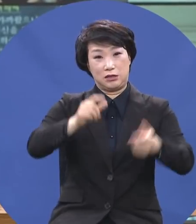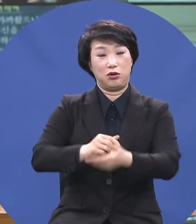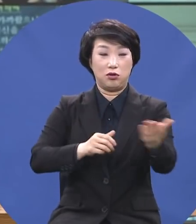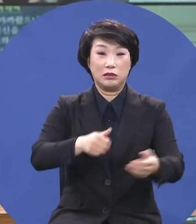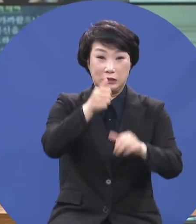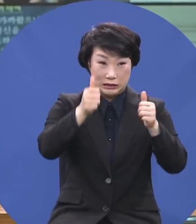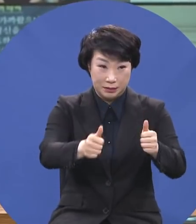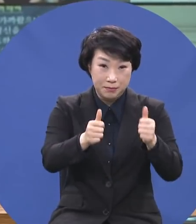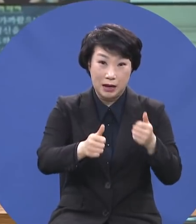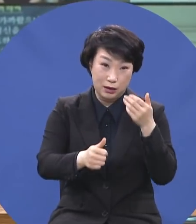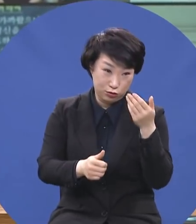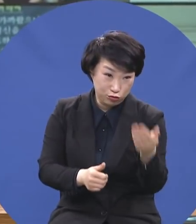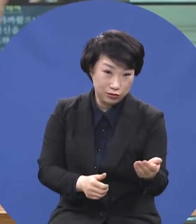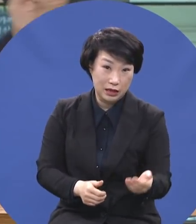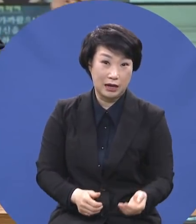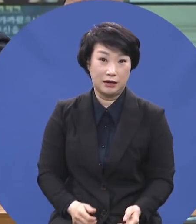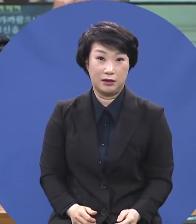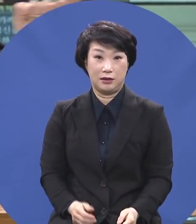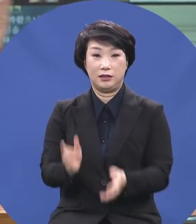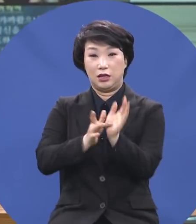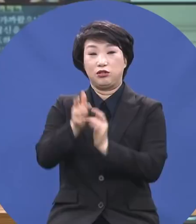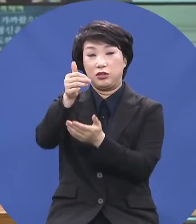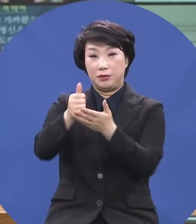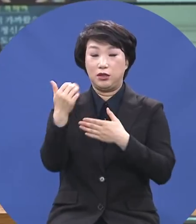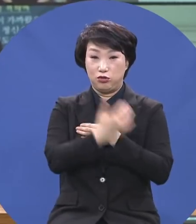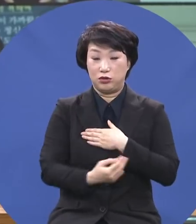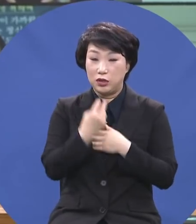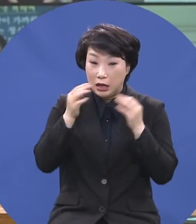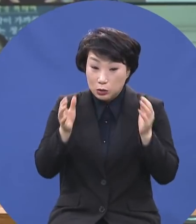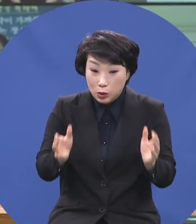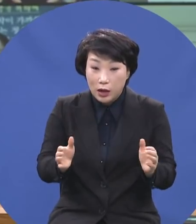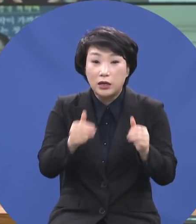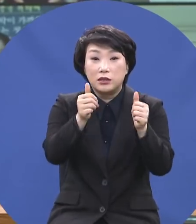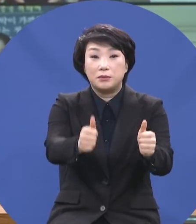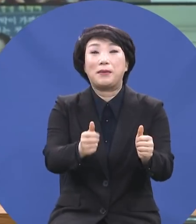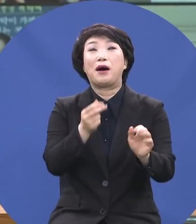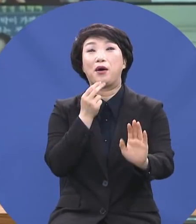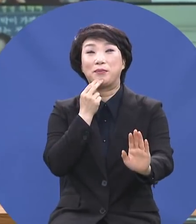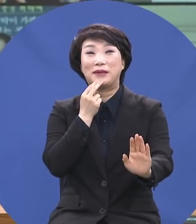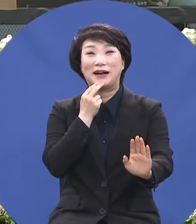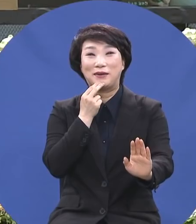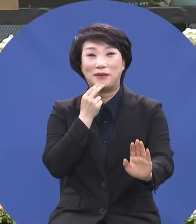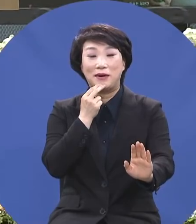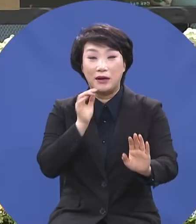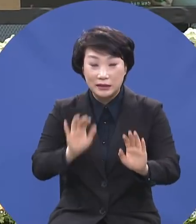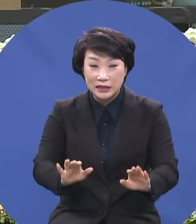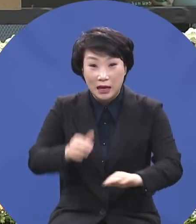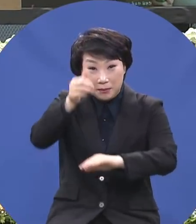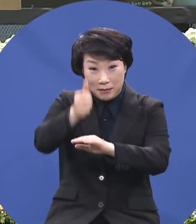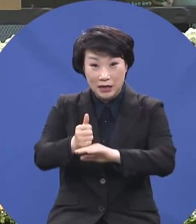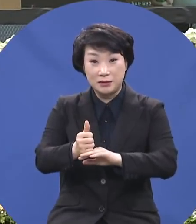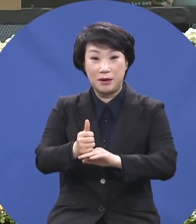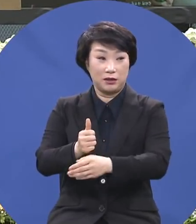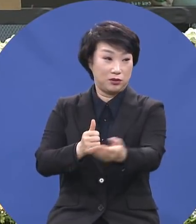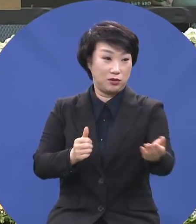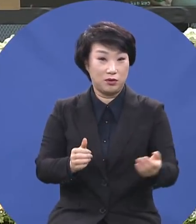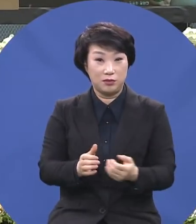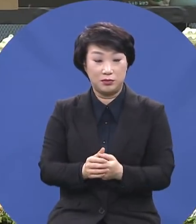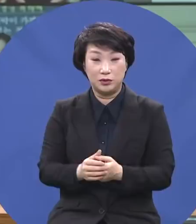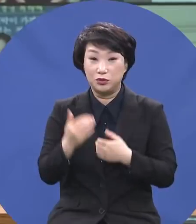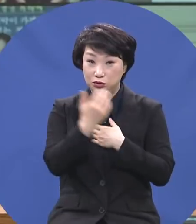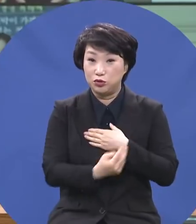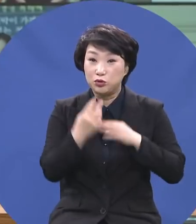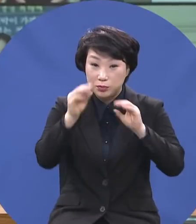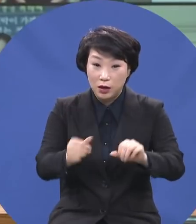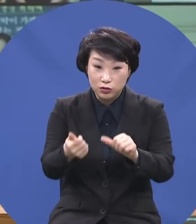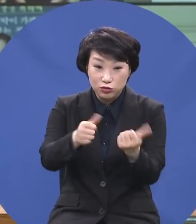심판하리라. 예수님이 육신으로 계신 동안은 심판하지 않는데, 그리고 마지막